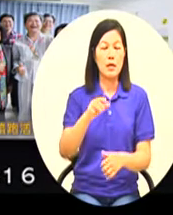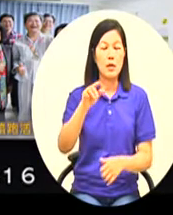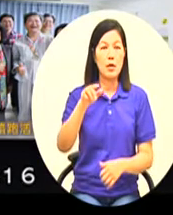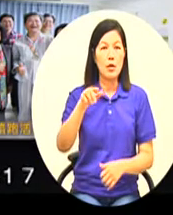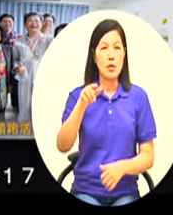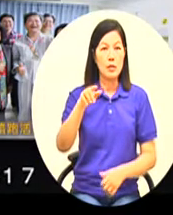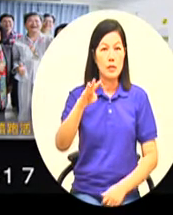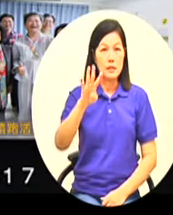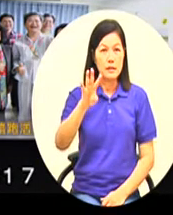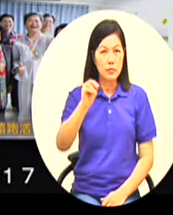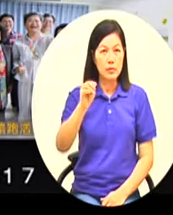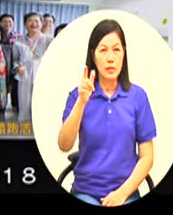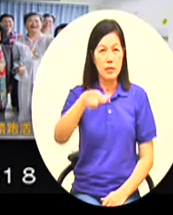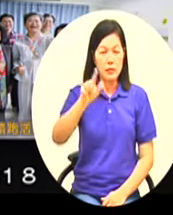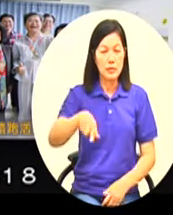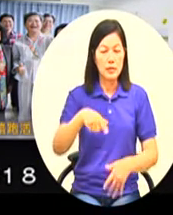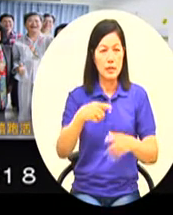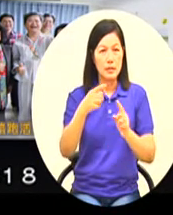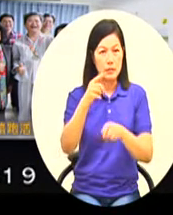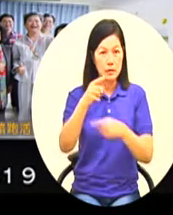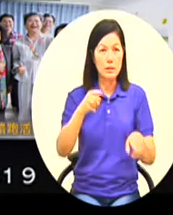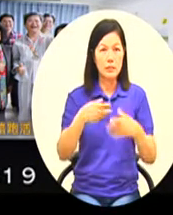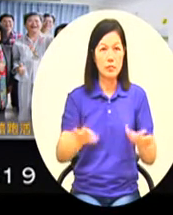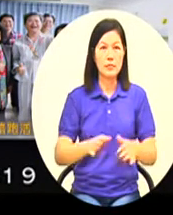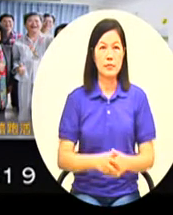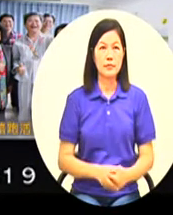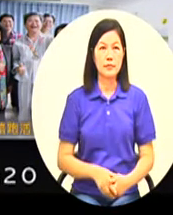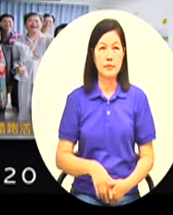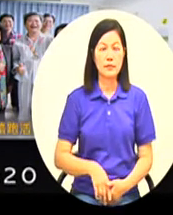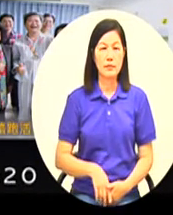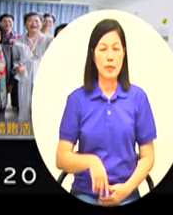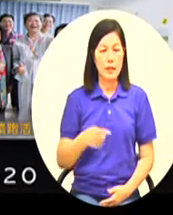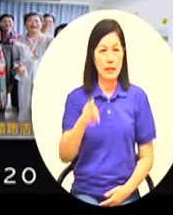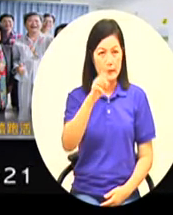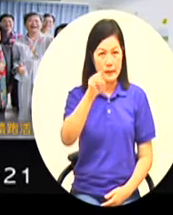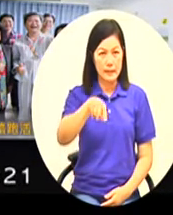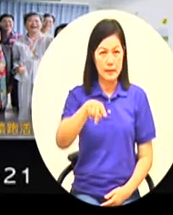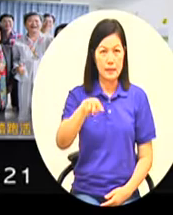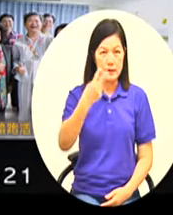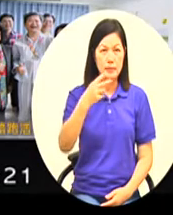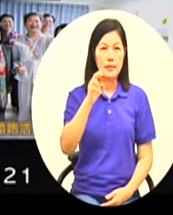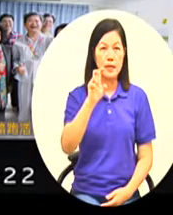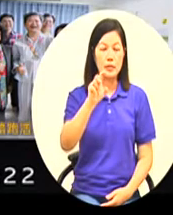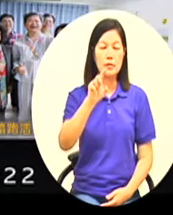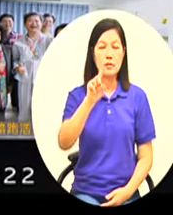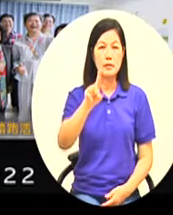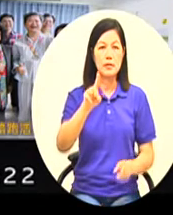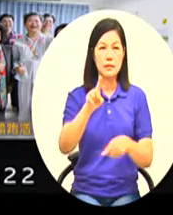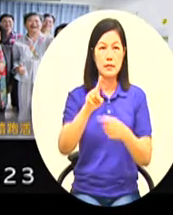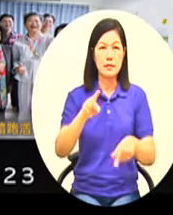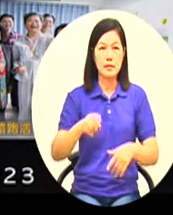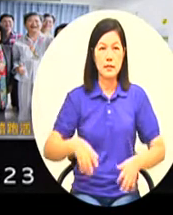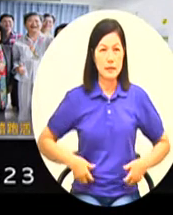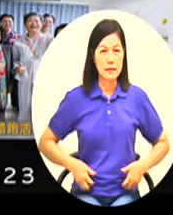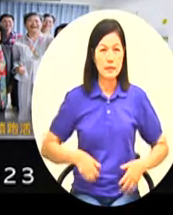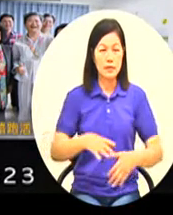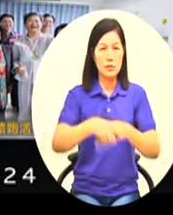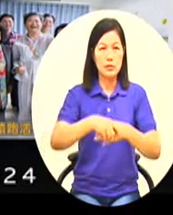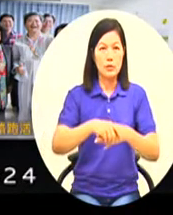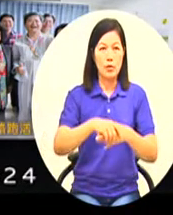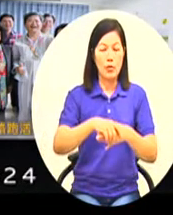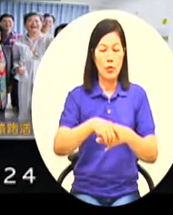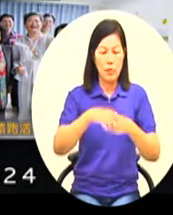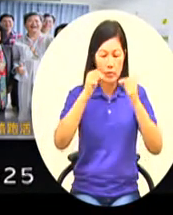54565人，到院前无心肺功能的有1261人，急救后恢复生命迹象的